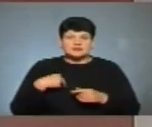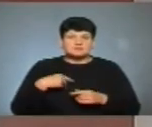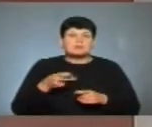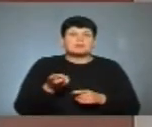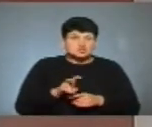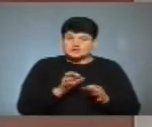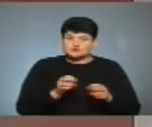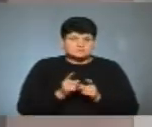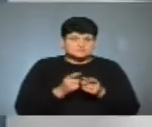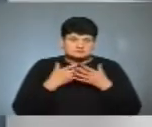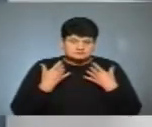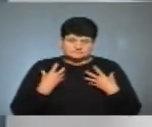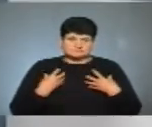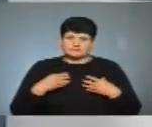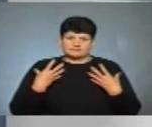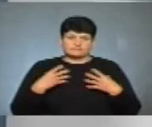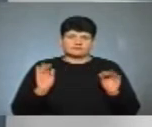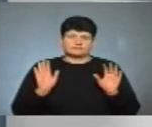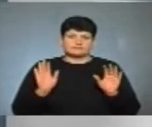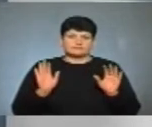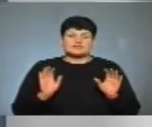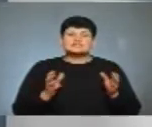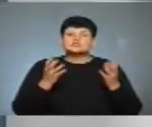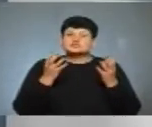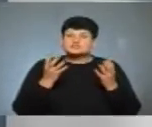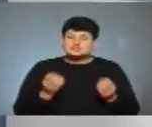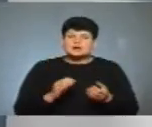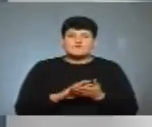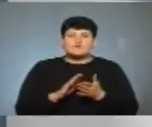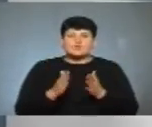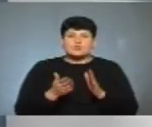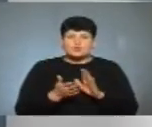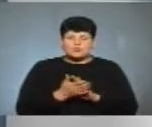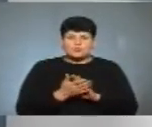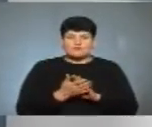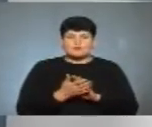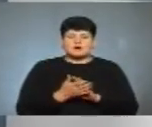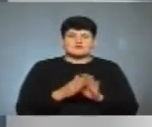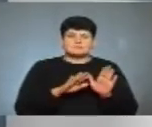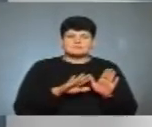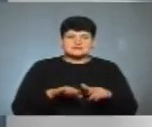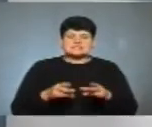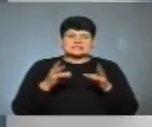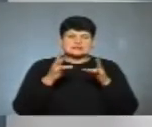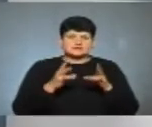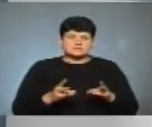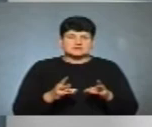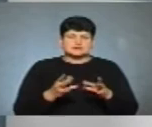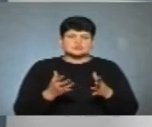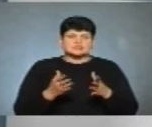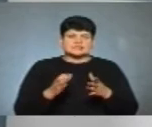так. Вирішили. І оця, знаєте, ще в умовах посттравматичного синдрому, певних